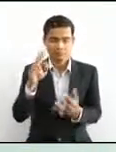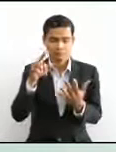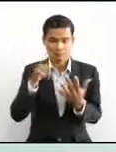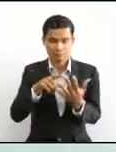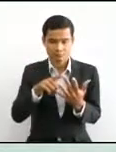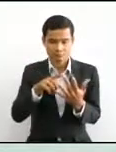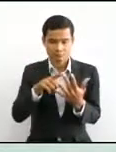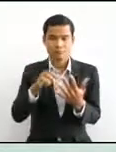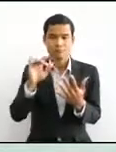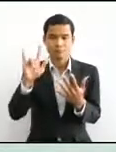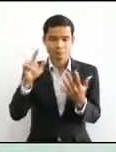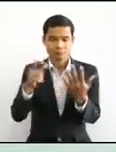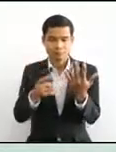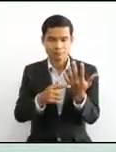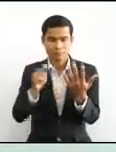Con ăn được chế.